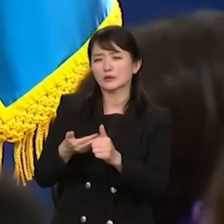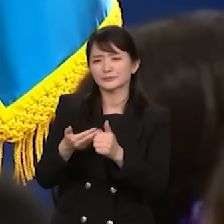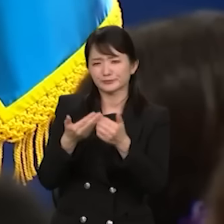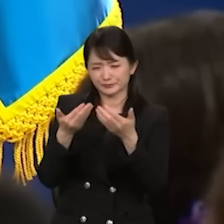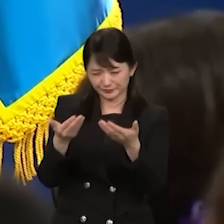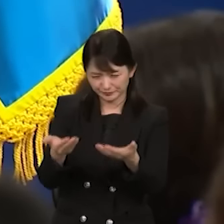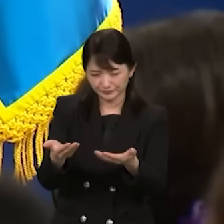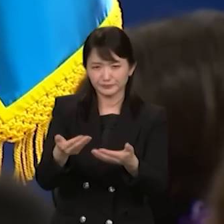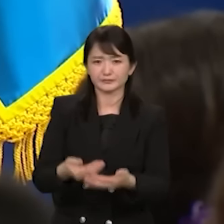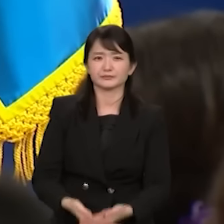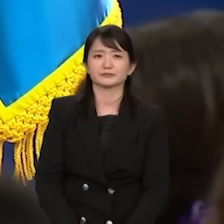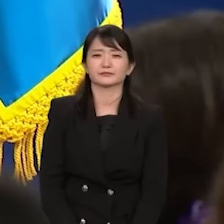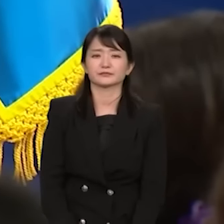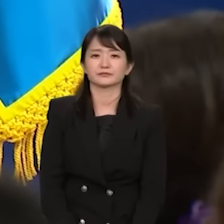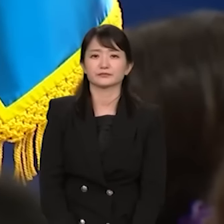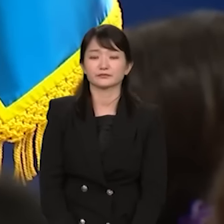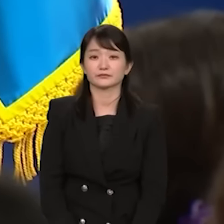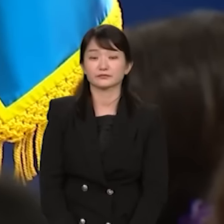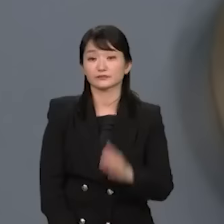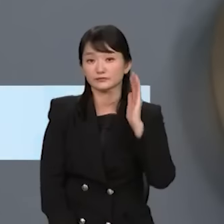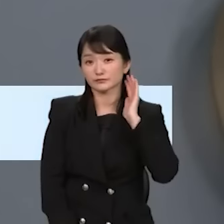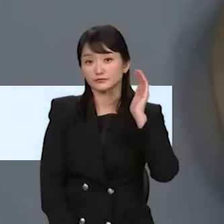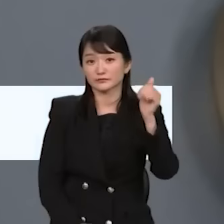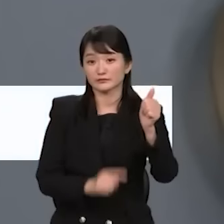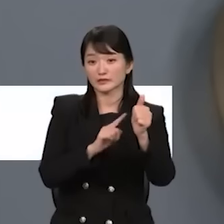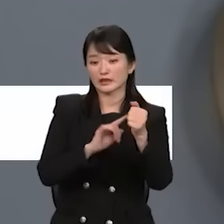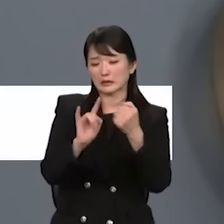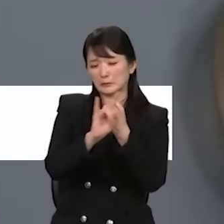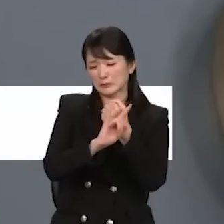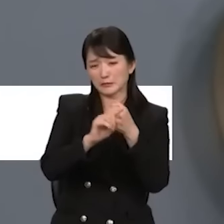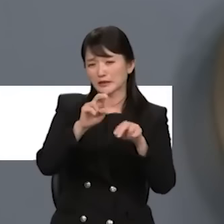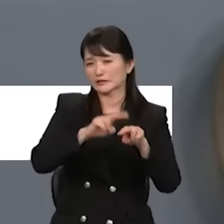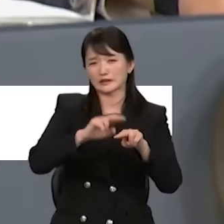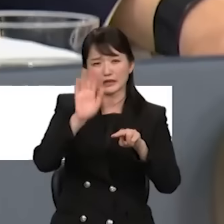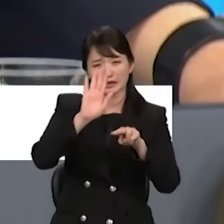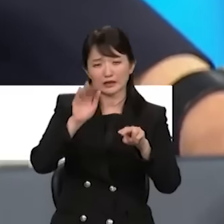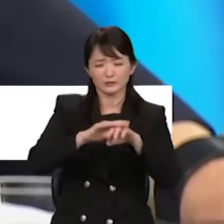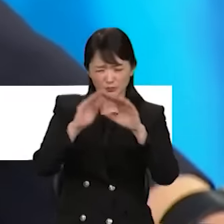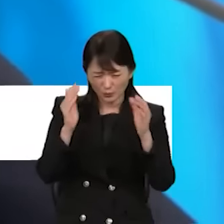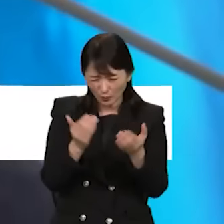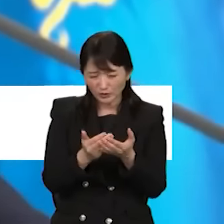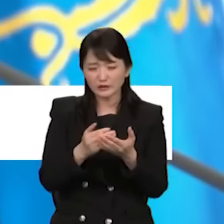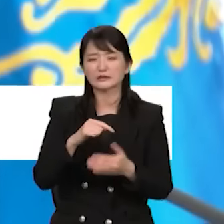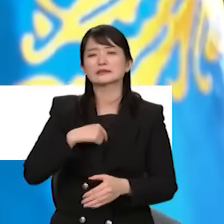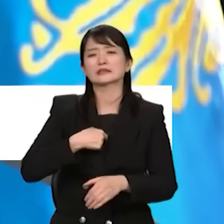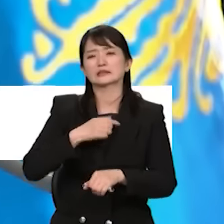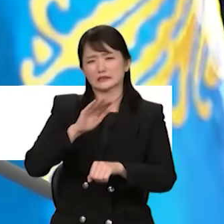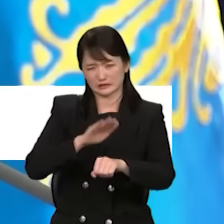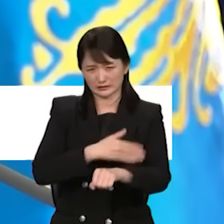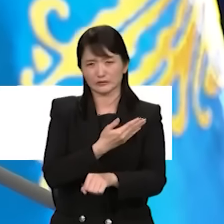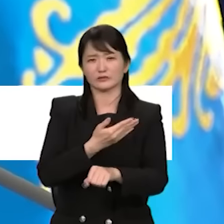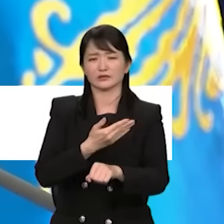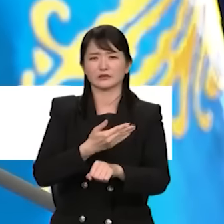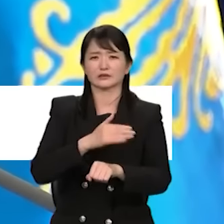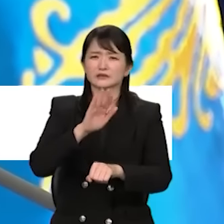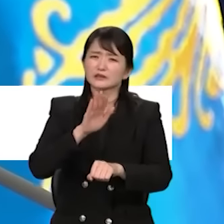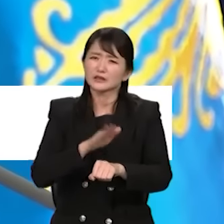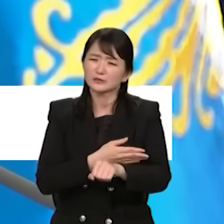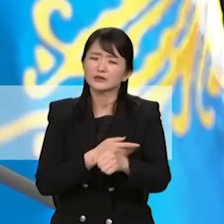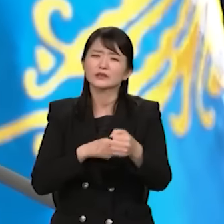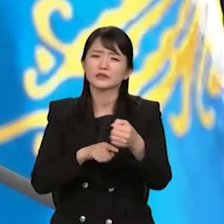드렸다고 말했습니다. 대통령은 변명하는 자리가 아니라며 모든 것이 자신의 불찰이자 부덕의